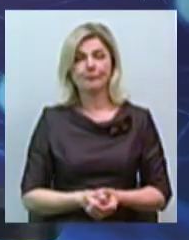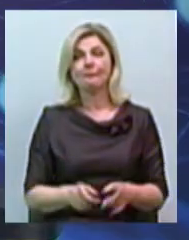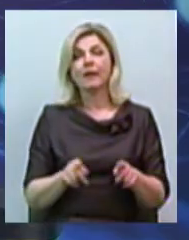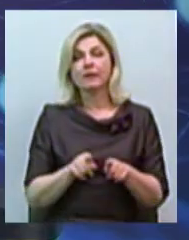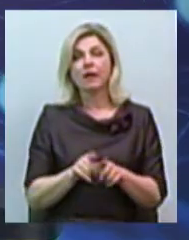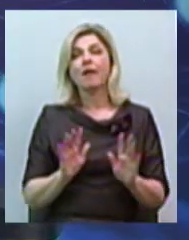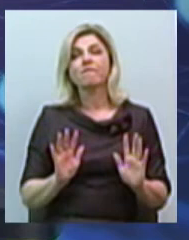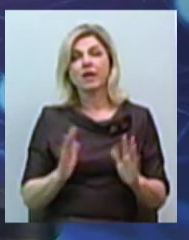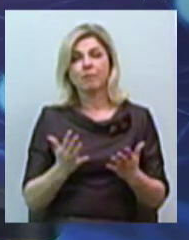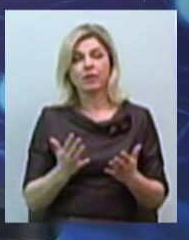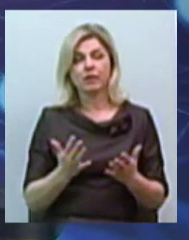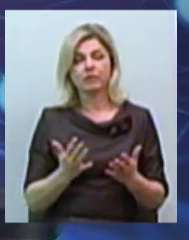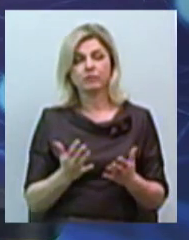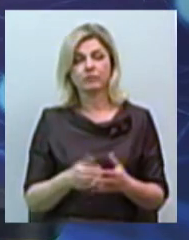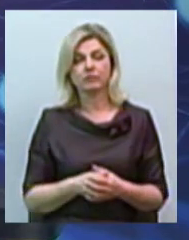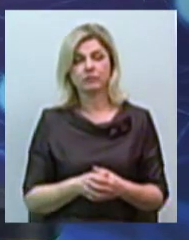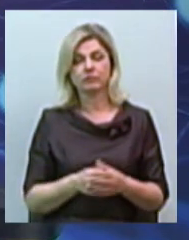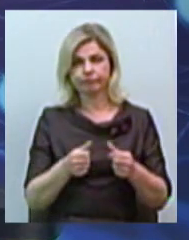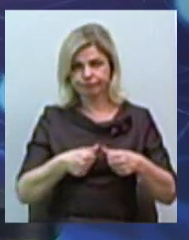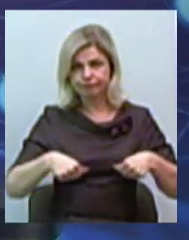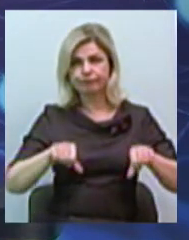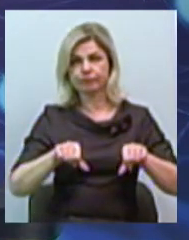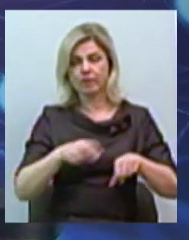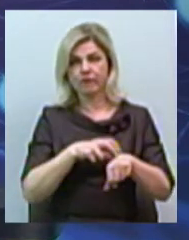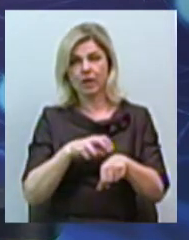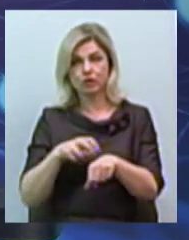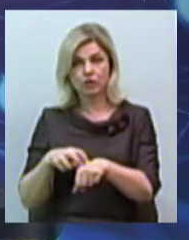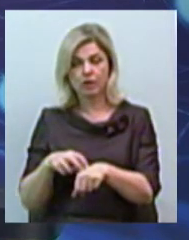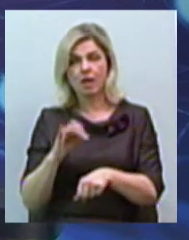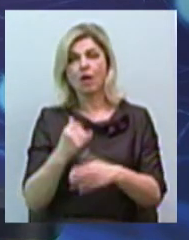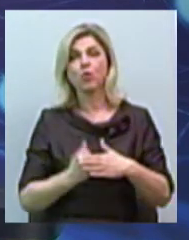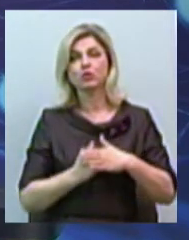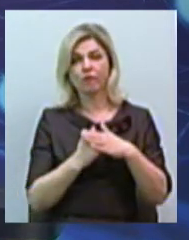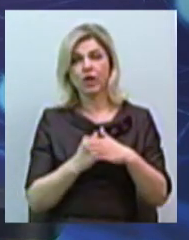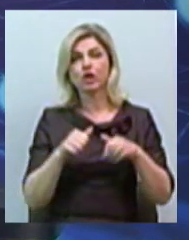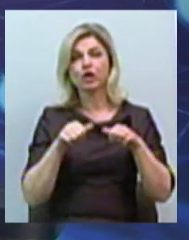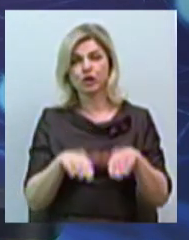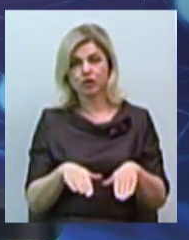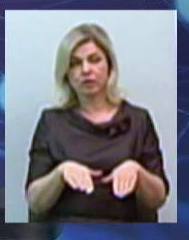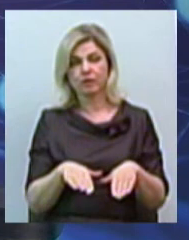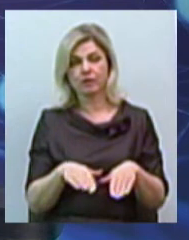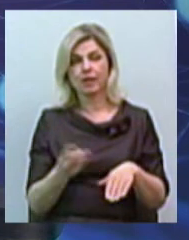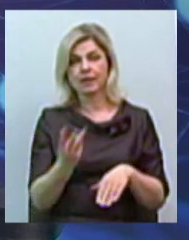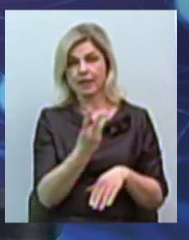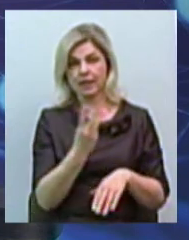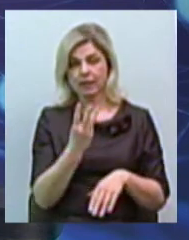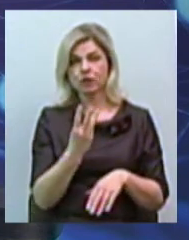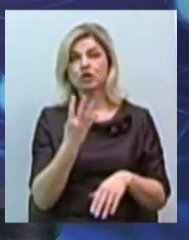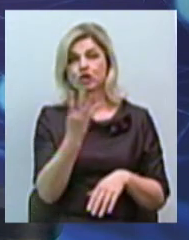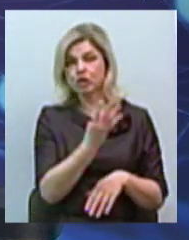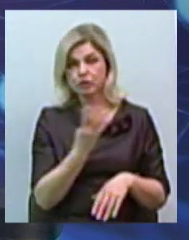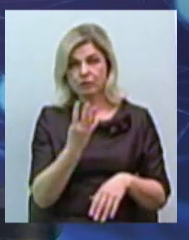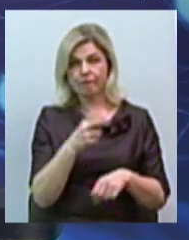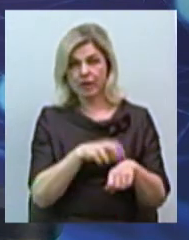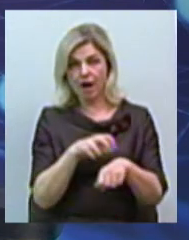В таких випадках створюється консиліум лікарів, і на підставі рішення 3-4